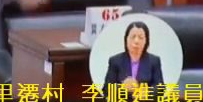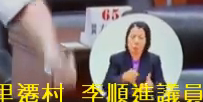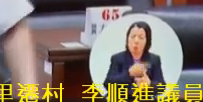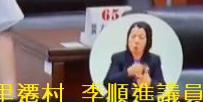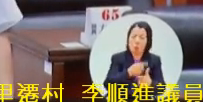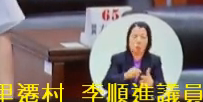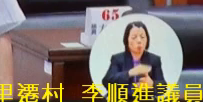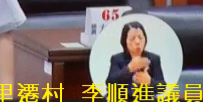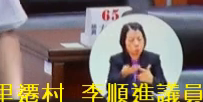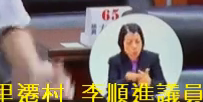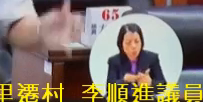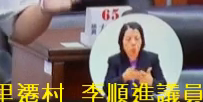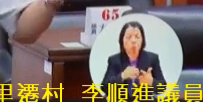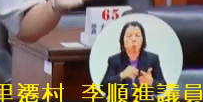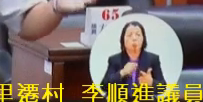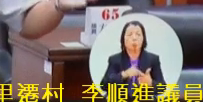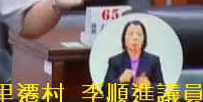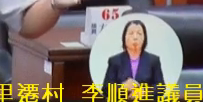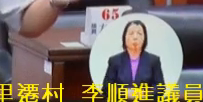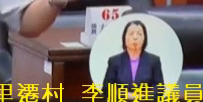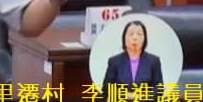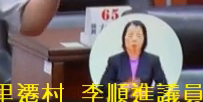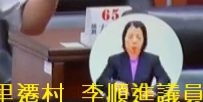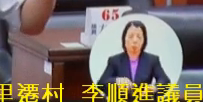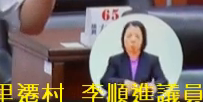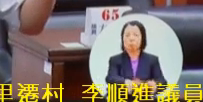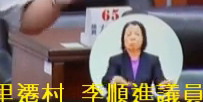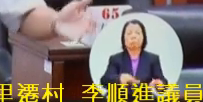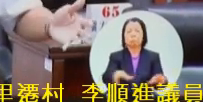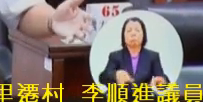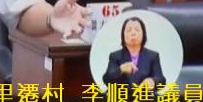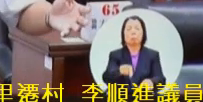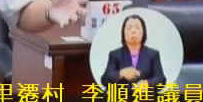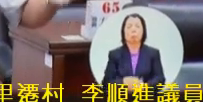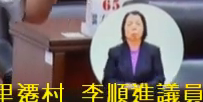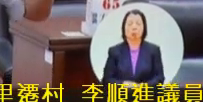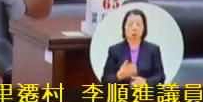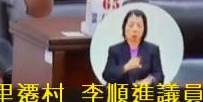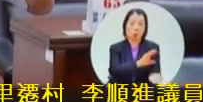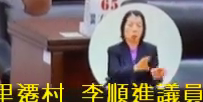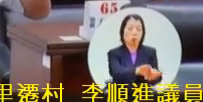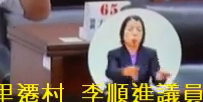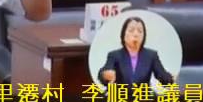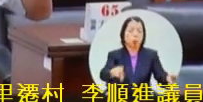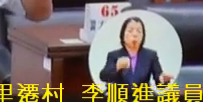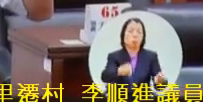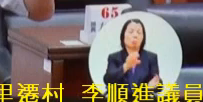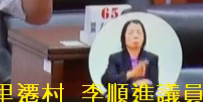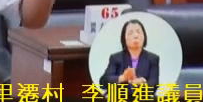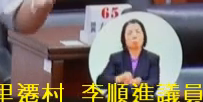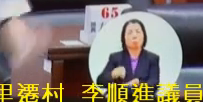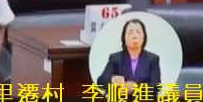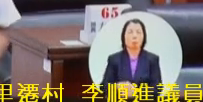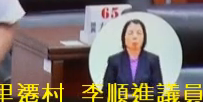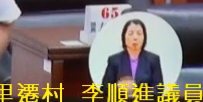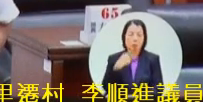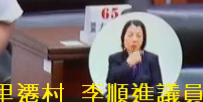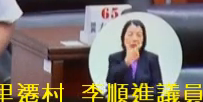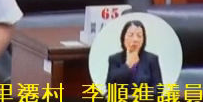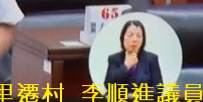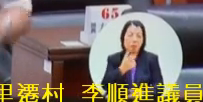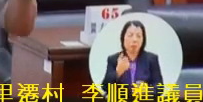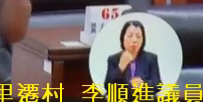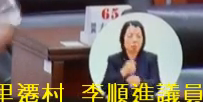D 区闲置，然后呢当停车场或者是台糖做消极的